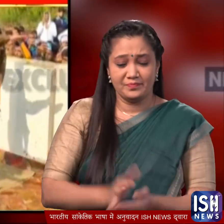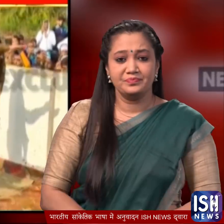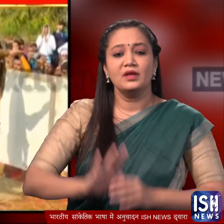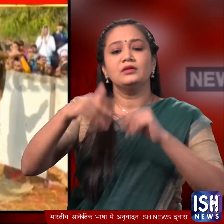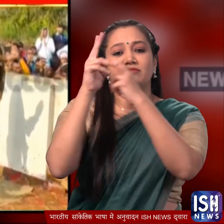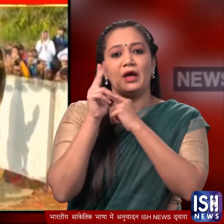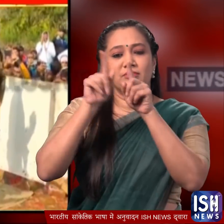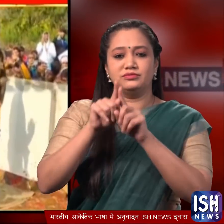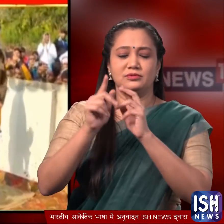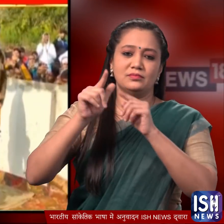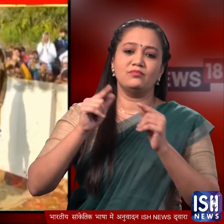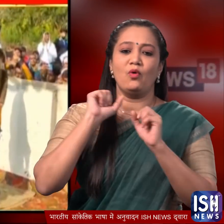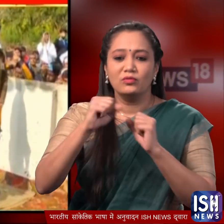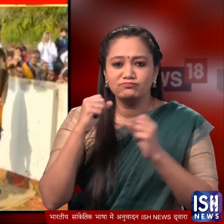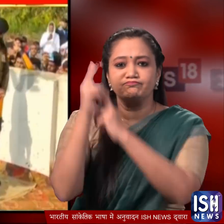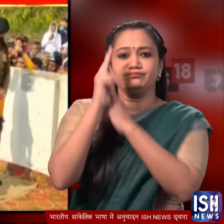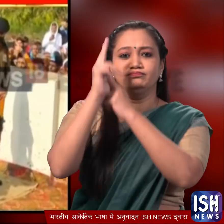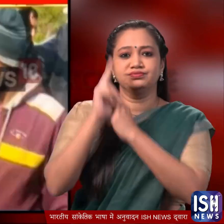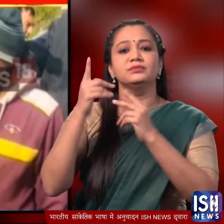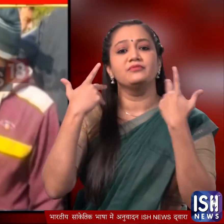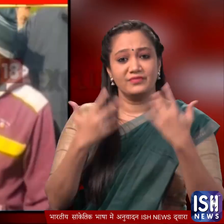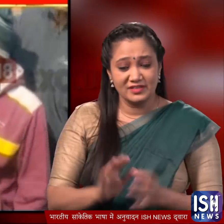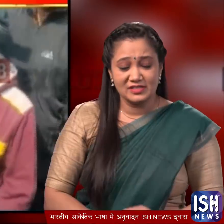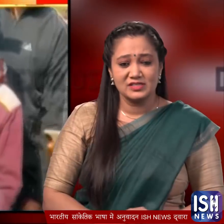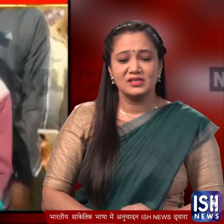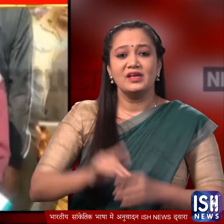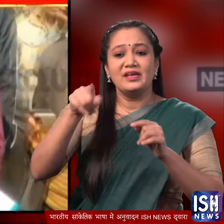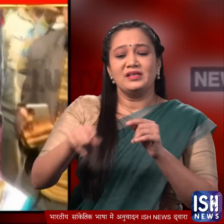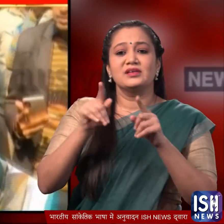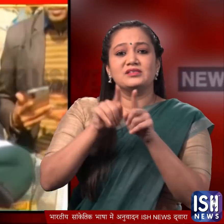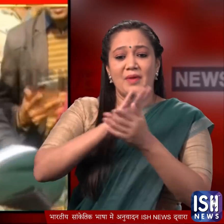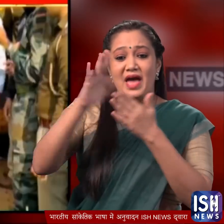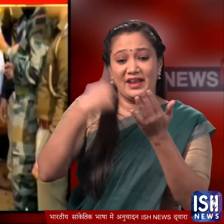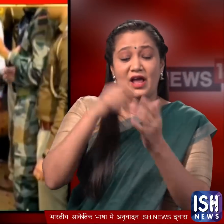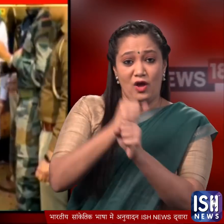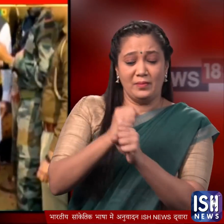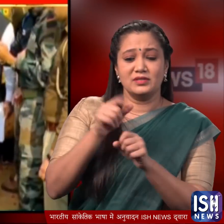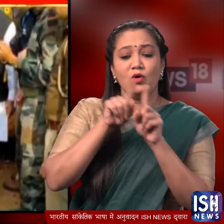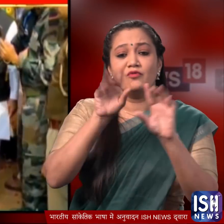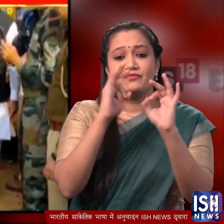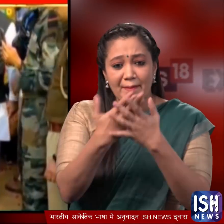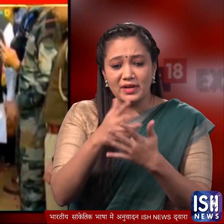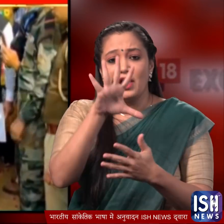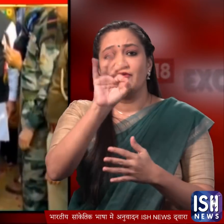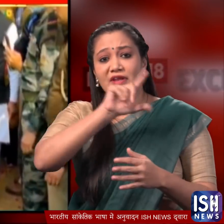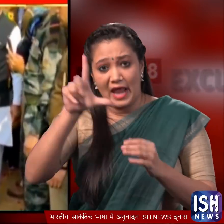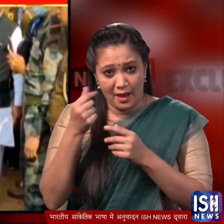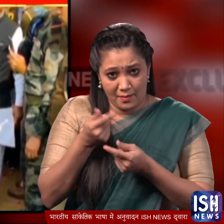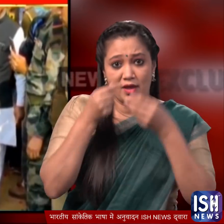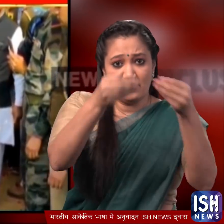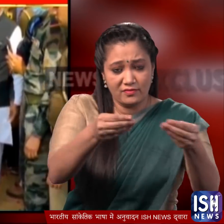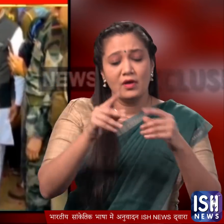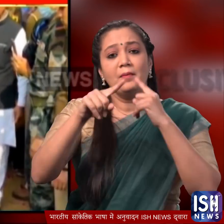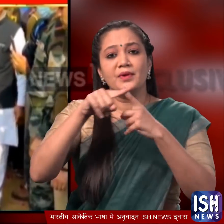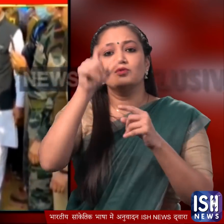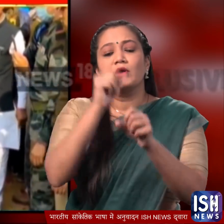बाद सेना ने भी दीपक कुमार को उनकी बहादुरी के लिए सलामी दी। दीपक कुमार की शहादत के सम्मान में हरियाणा सरकार ने उनके परिवार को 50 लाख रुपए